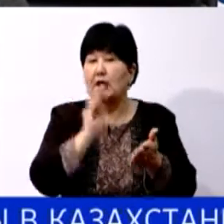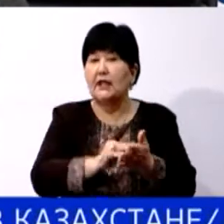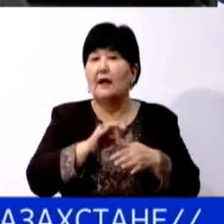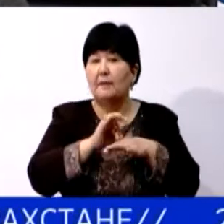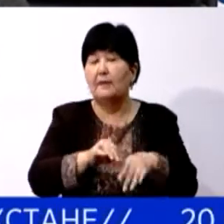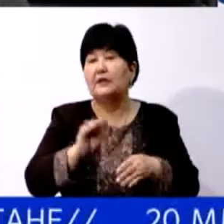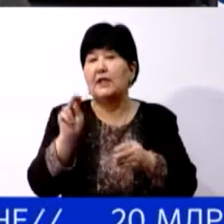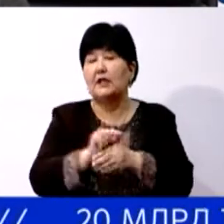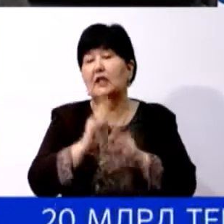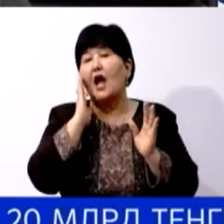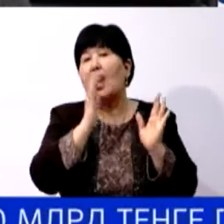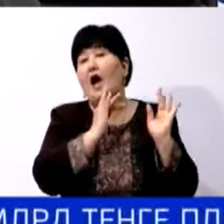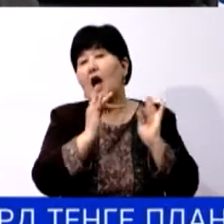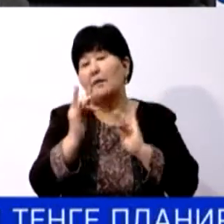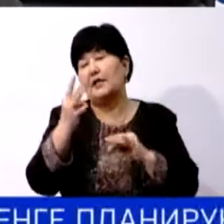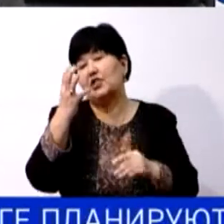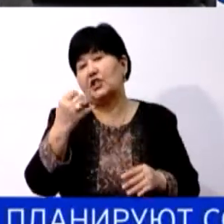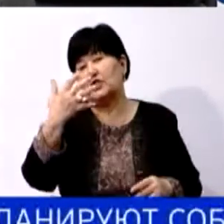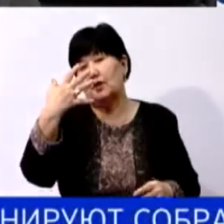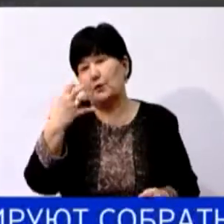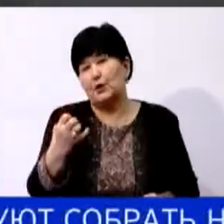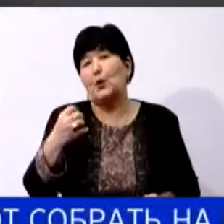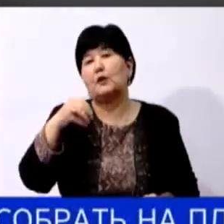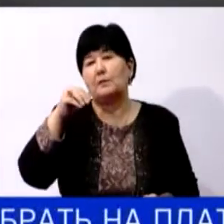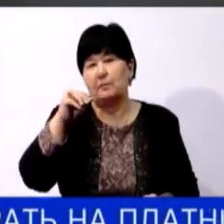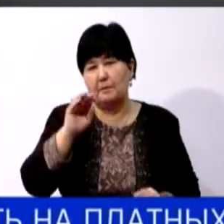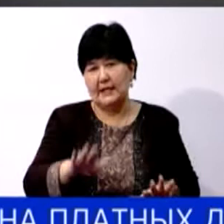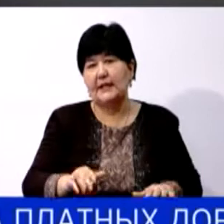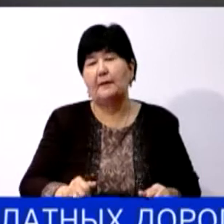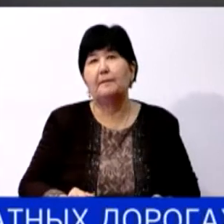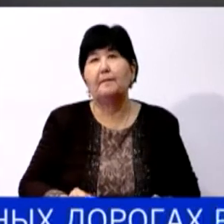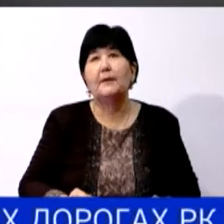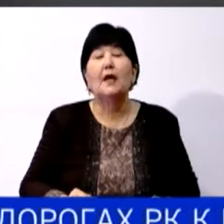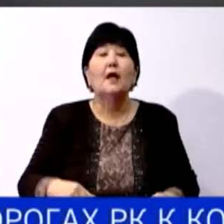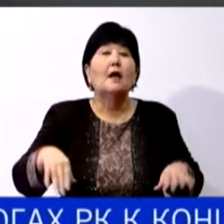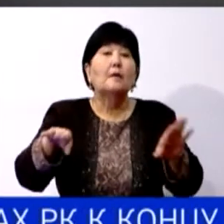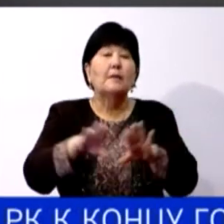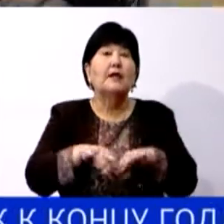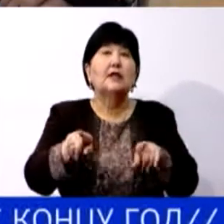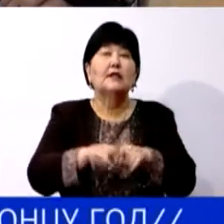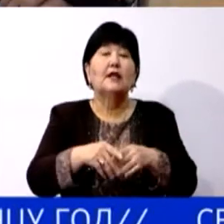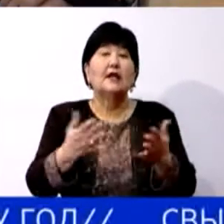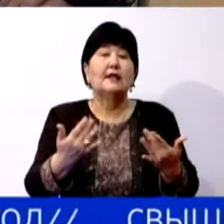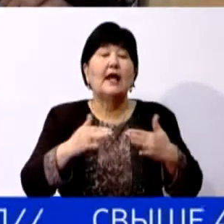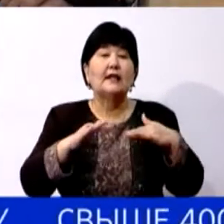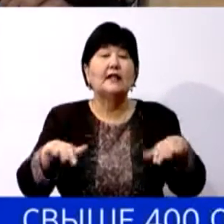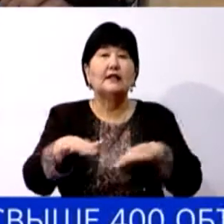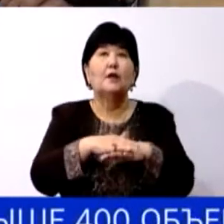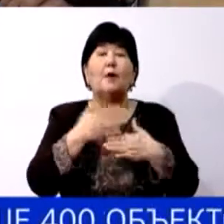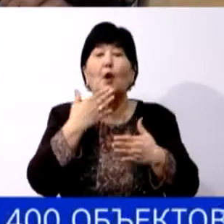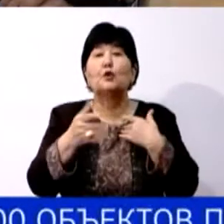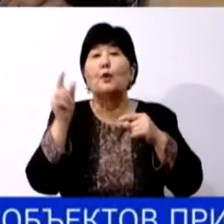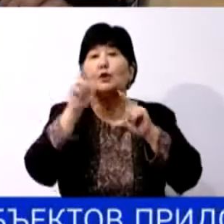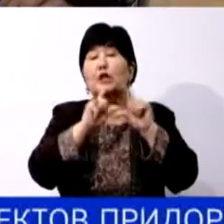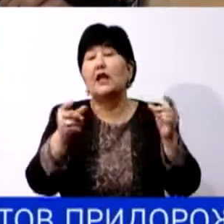ввести в эксплуатацию общежитие на 400-500 мест. Вместе с тем, с увеличением детского населения растет спрос на